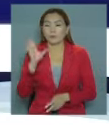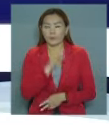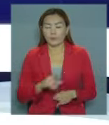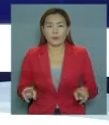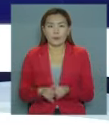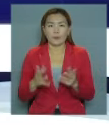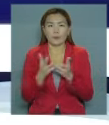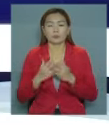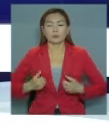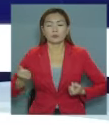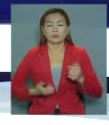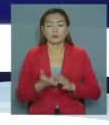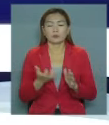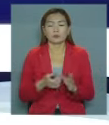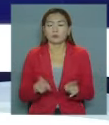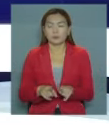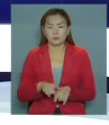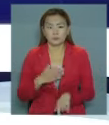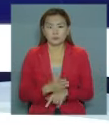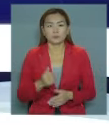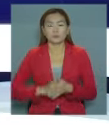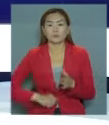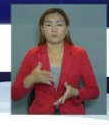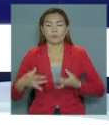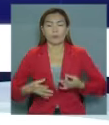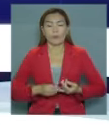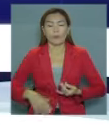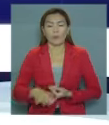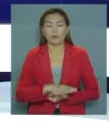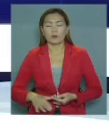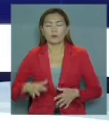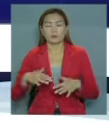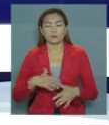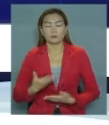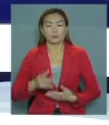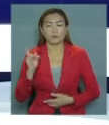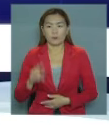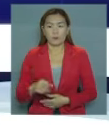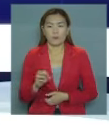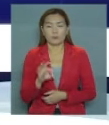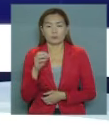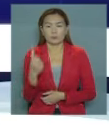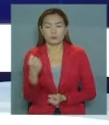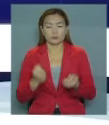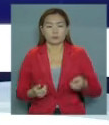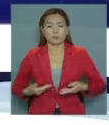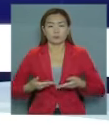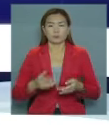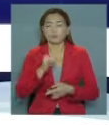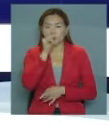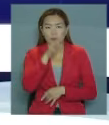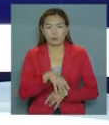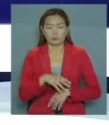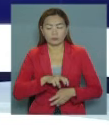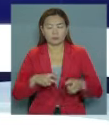Дегенмен техниканың да тапшылығы қиындық туғыз. Себебі батпақта аумақты қаражаяу араламақ түгіл, өрт сөндіру көліктерінде кесіп өтуі